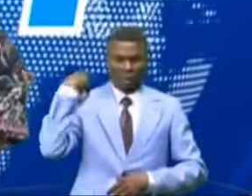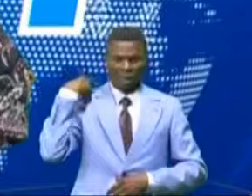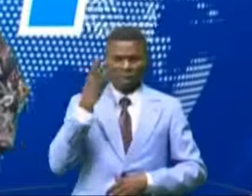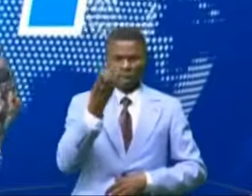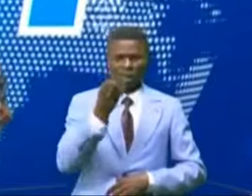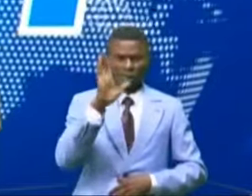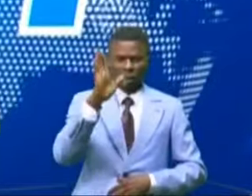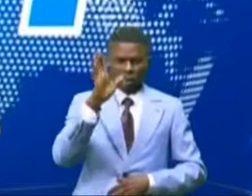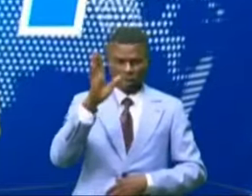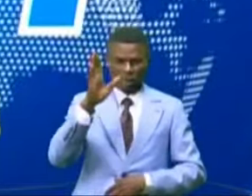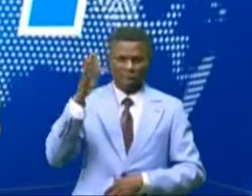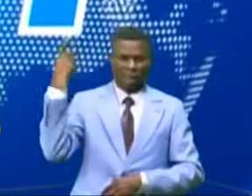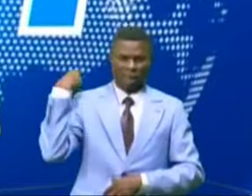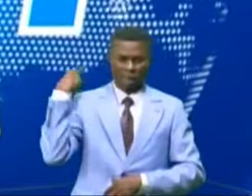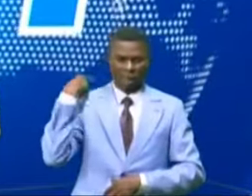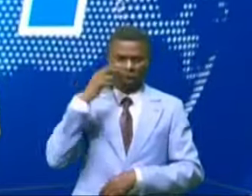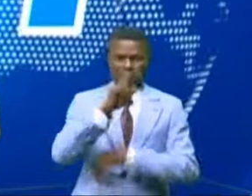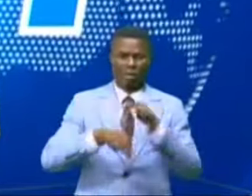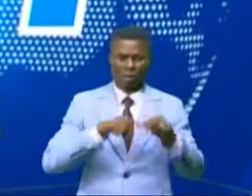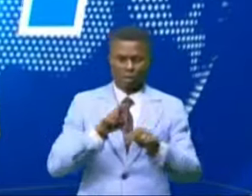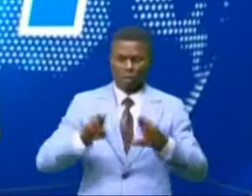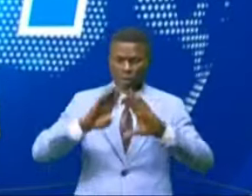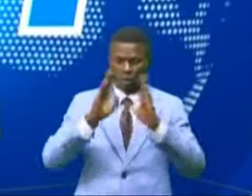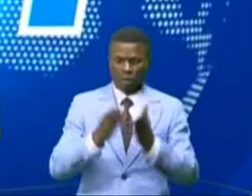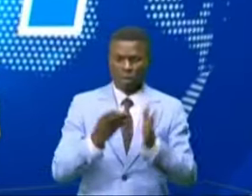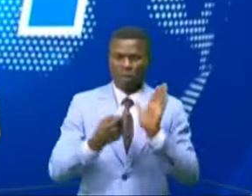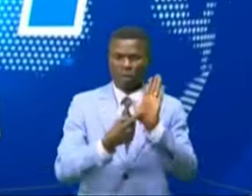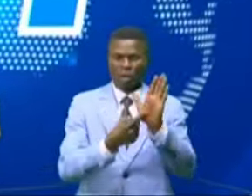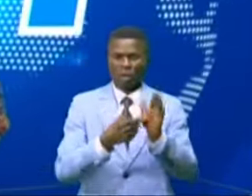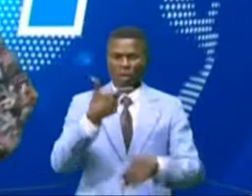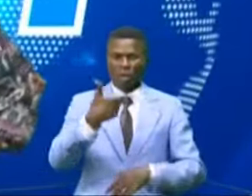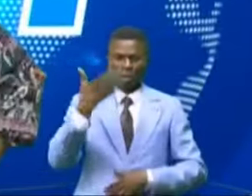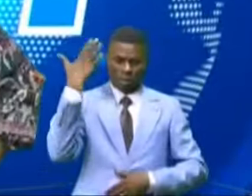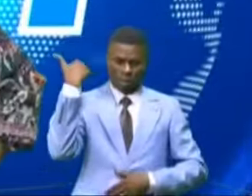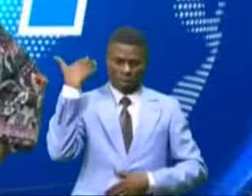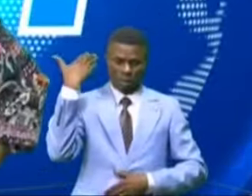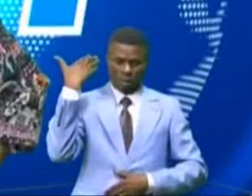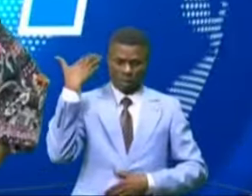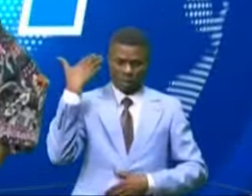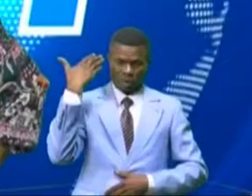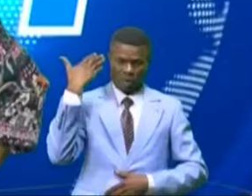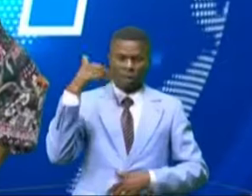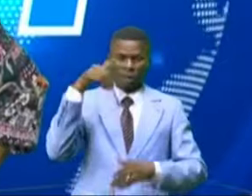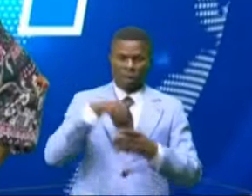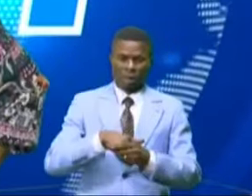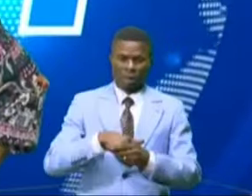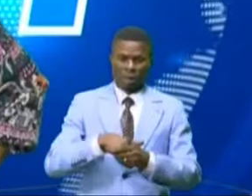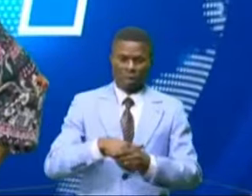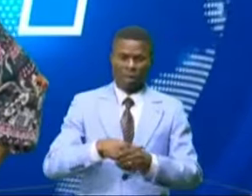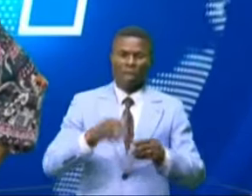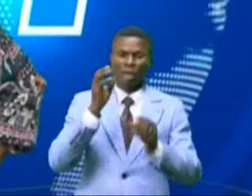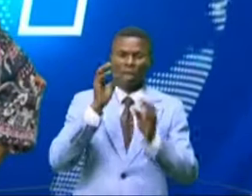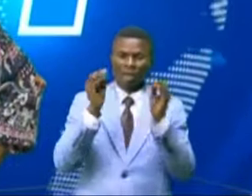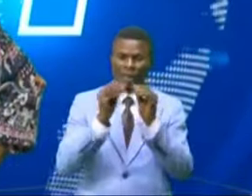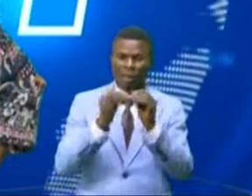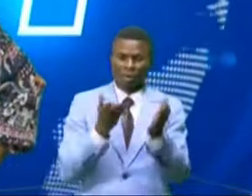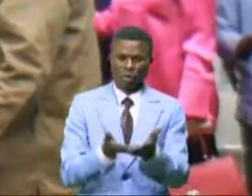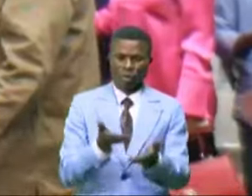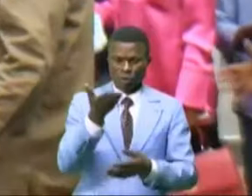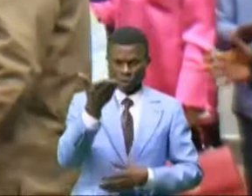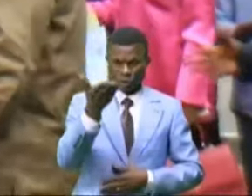aux législatives nationales. Ces derniers ont été présentés le mardi dernier au cours d'une rencontre.